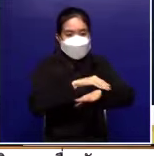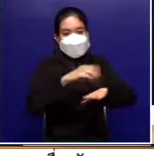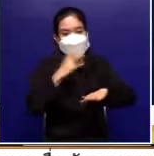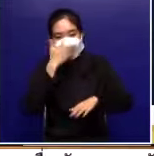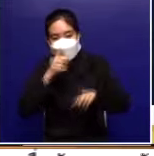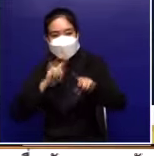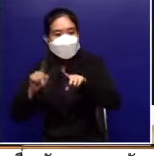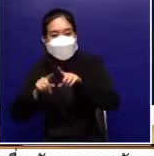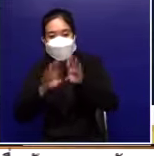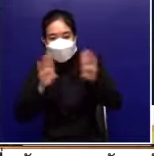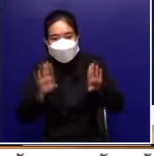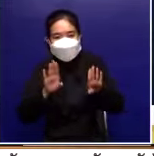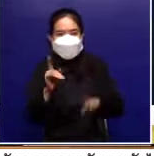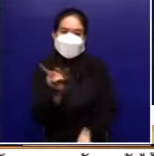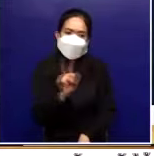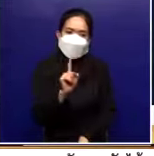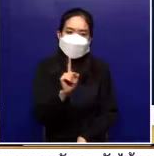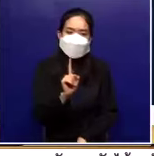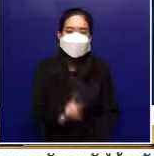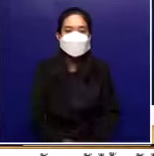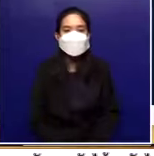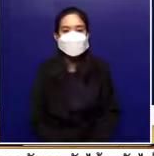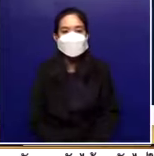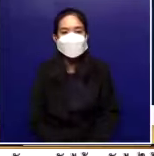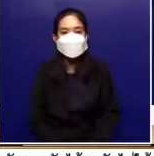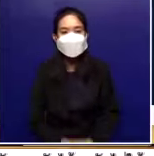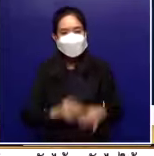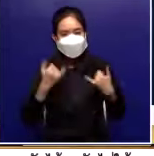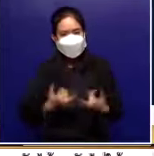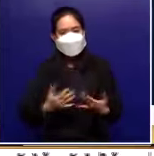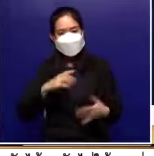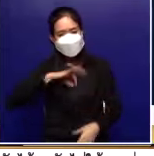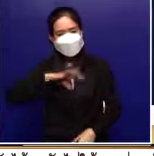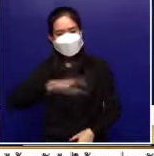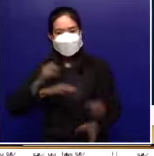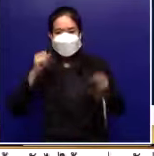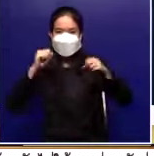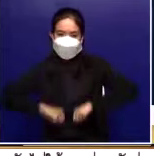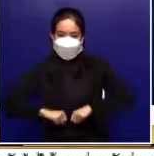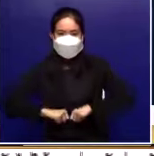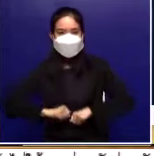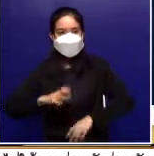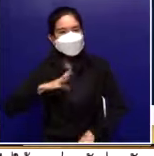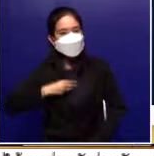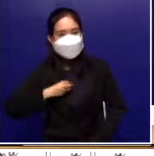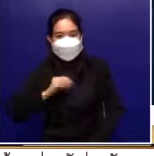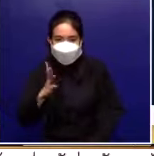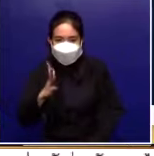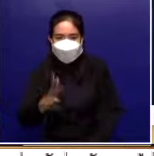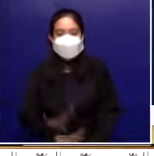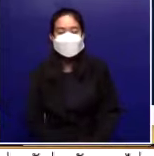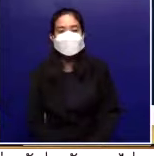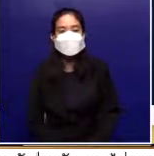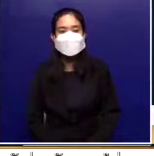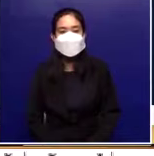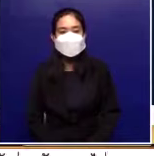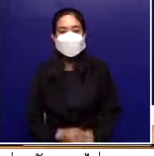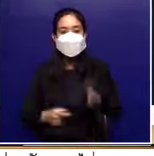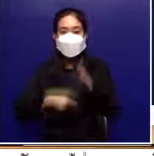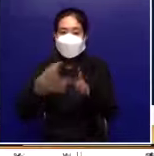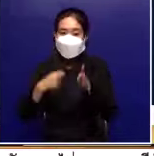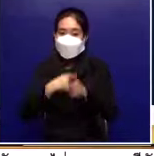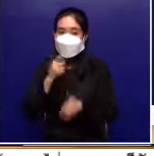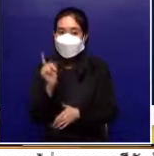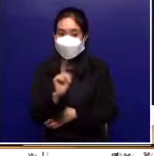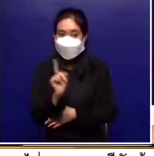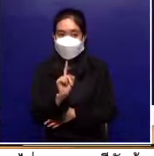ที่ฝ่ายค้านไม่อาจจะลงมติเห็นชอบได้เป็นครั้งแรกเลยนะมันมีเหตุผลดังต่อไปนี้ครับท่านบริหารมา7ปี